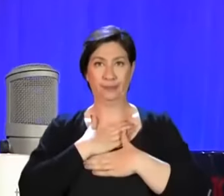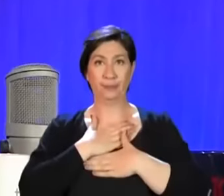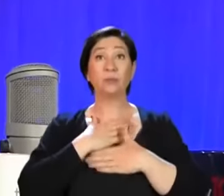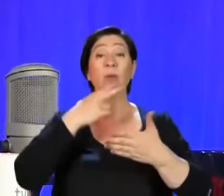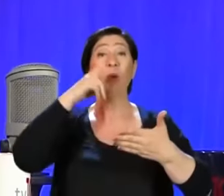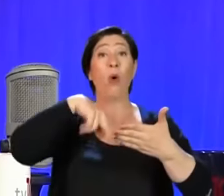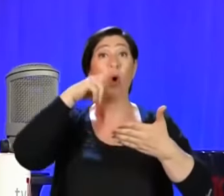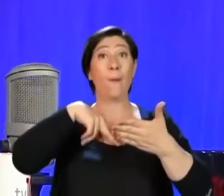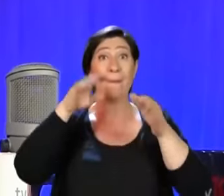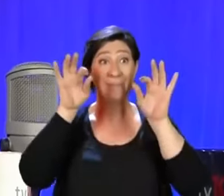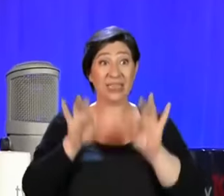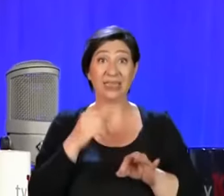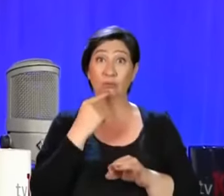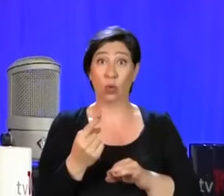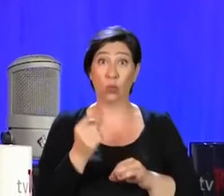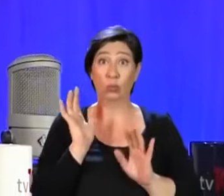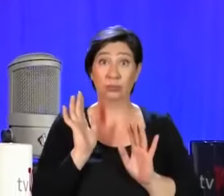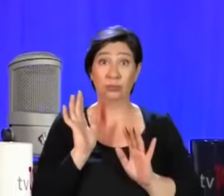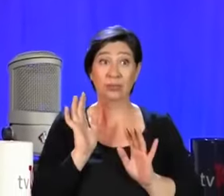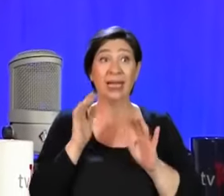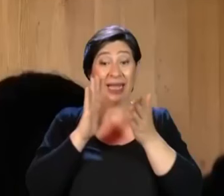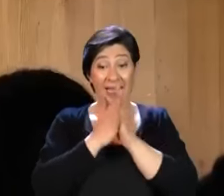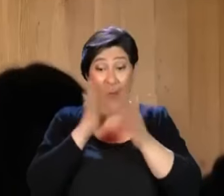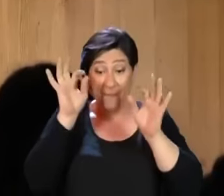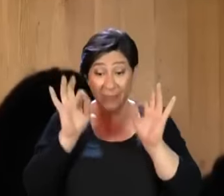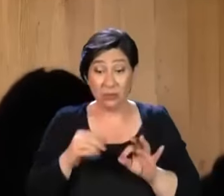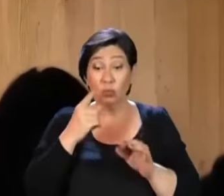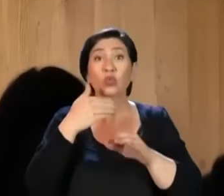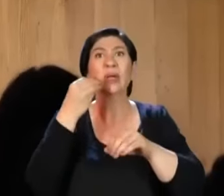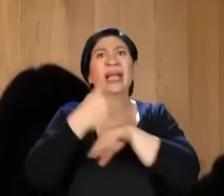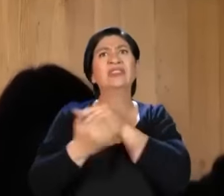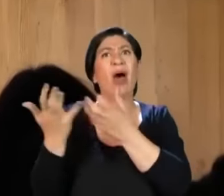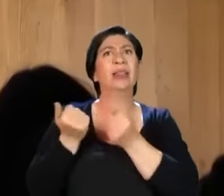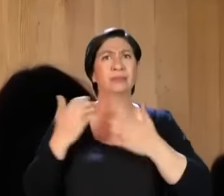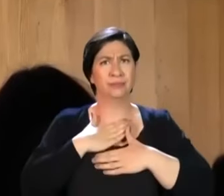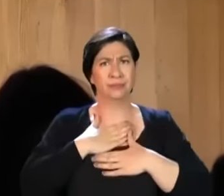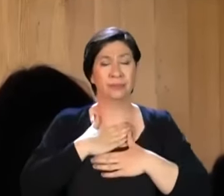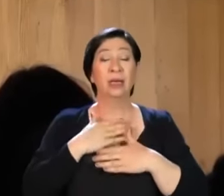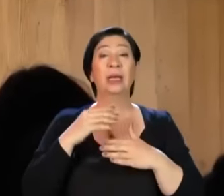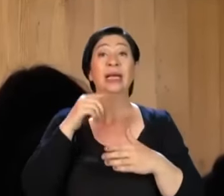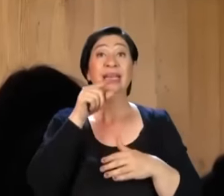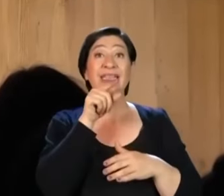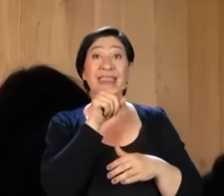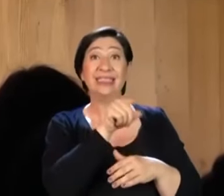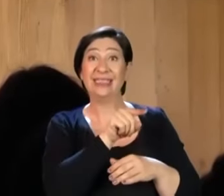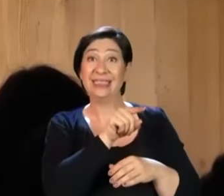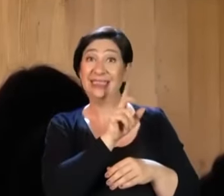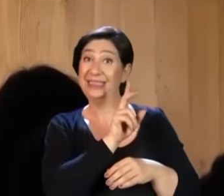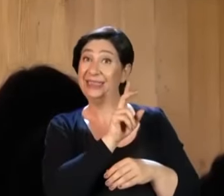okumaya başladım diyorum başladım diyorum çok geç ele aldım E senle